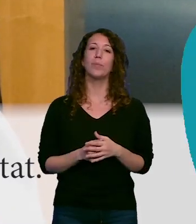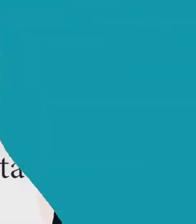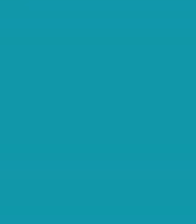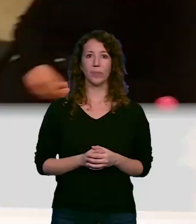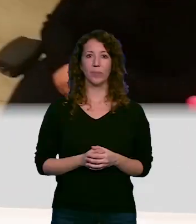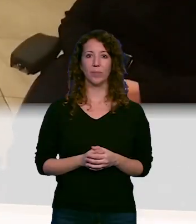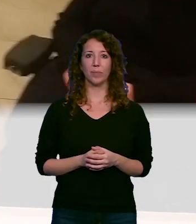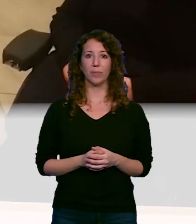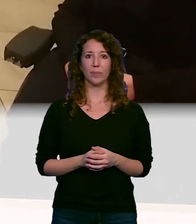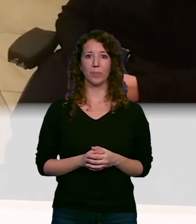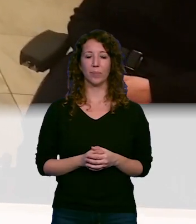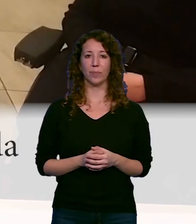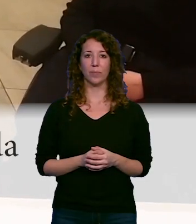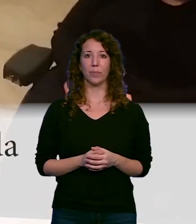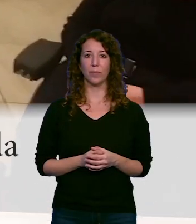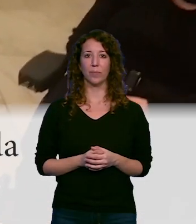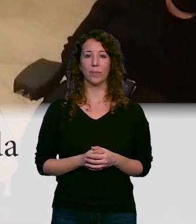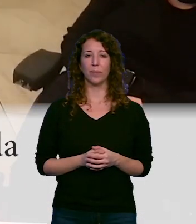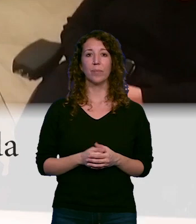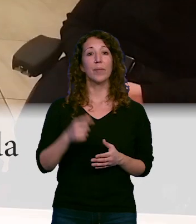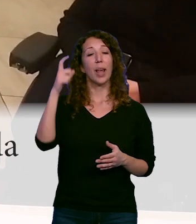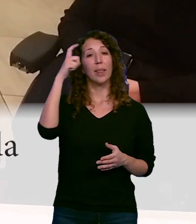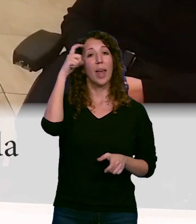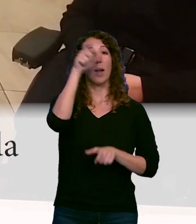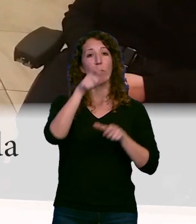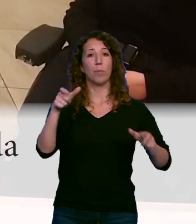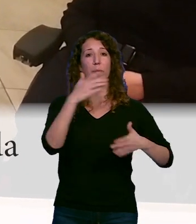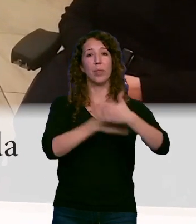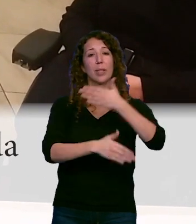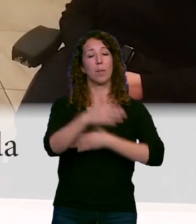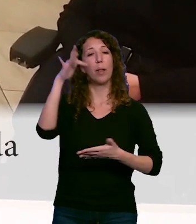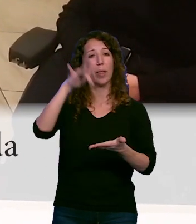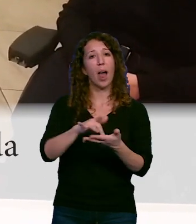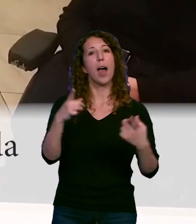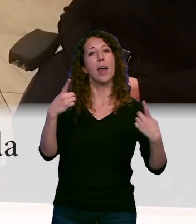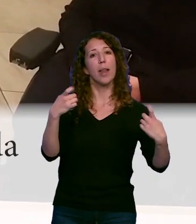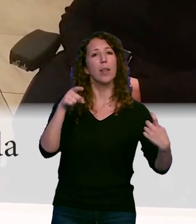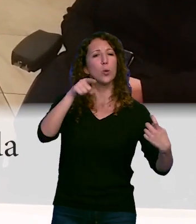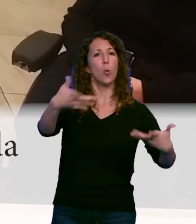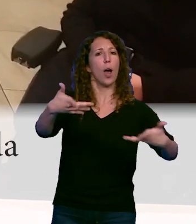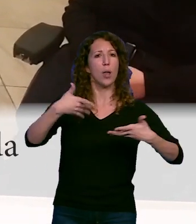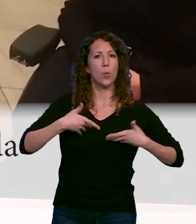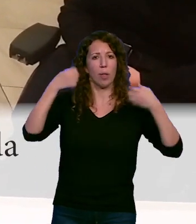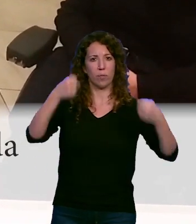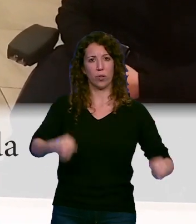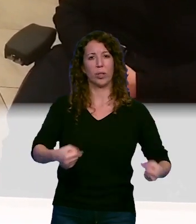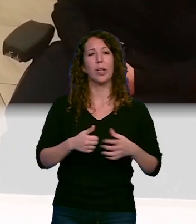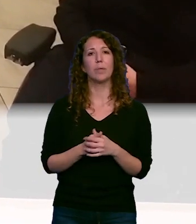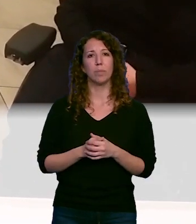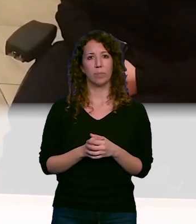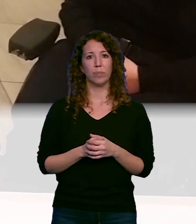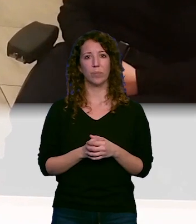capacitat. En el dia de la discapacitat, ens necessitamos ayuda más que no.